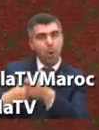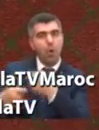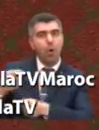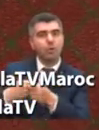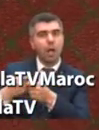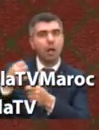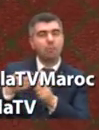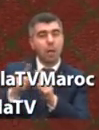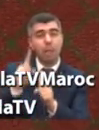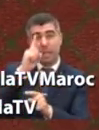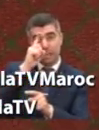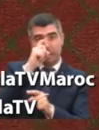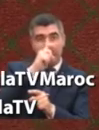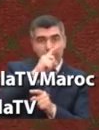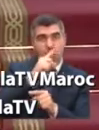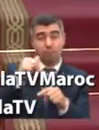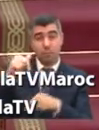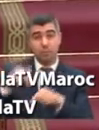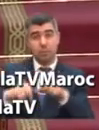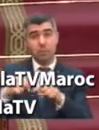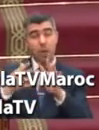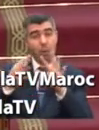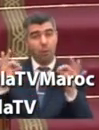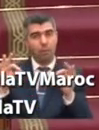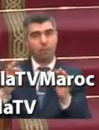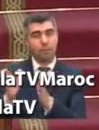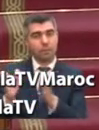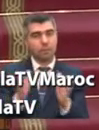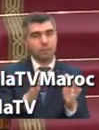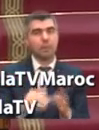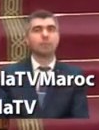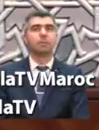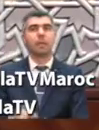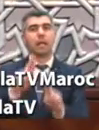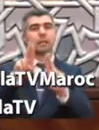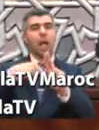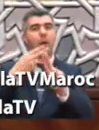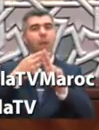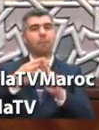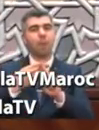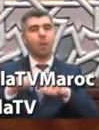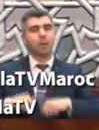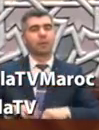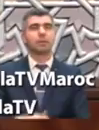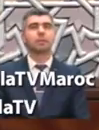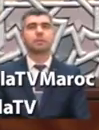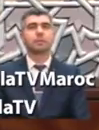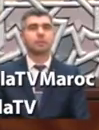أصبح يعرف صعوبات في بعض سلاسل الإنتاج؟ وشكرا. جواب السيد الوزير.